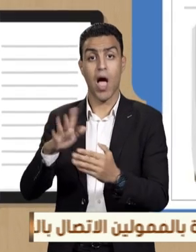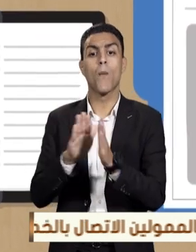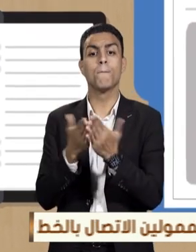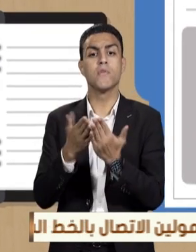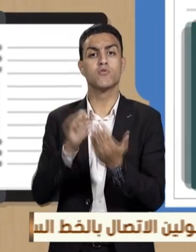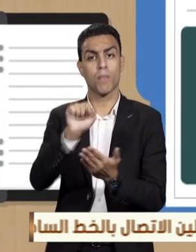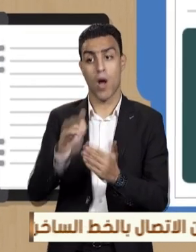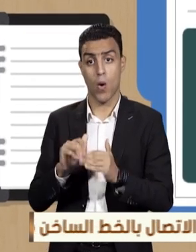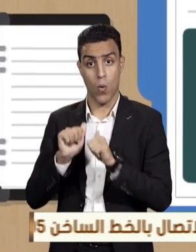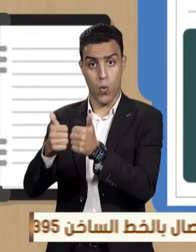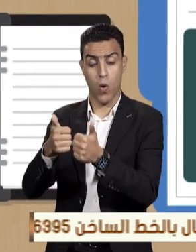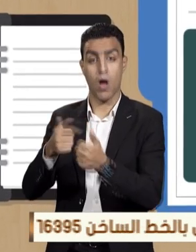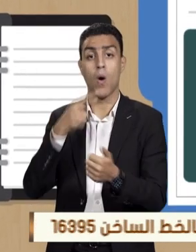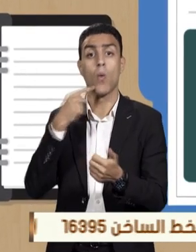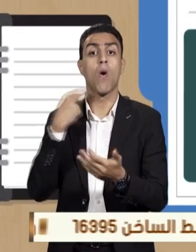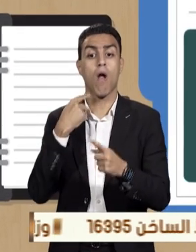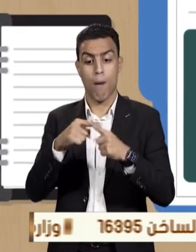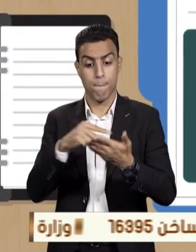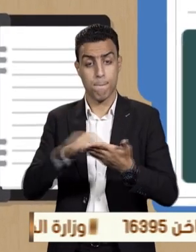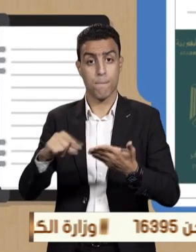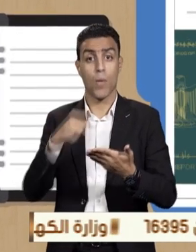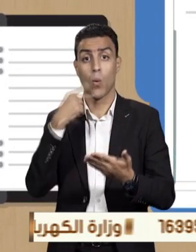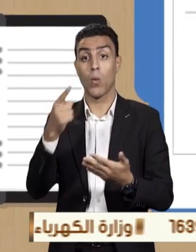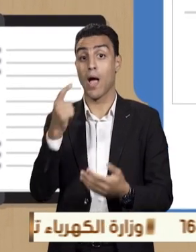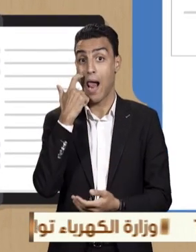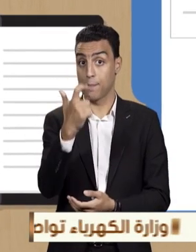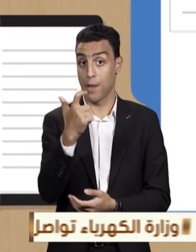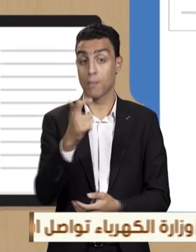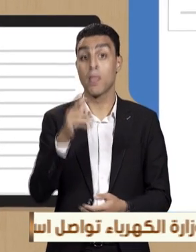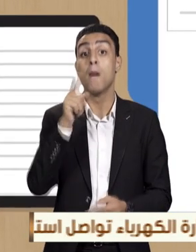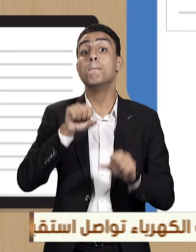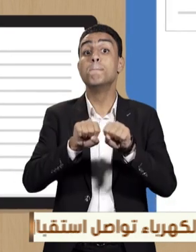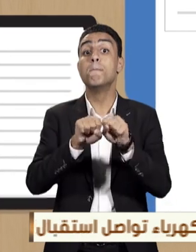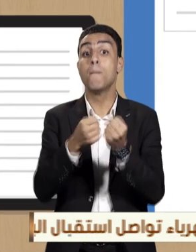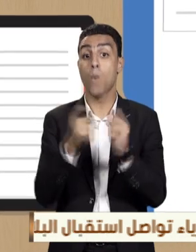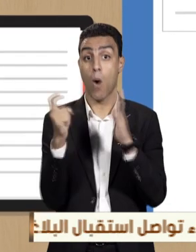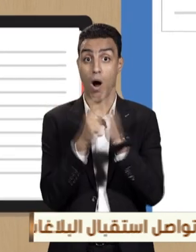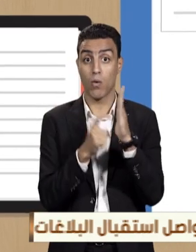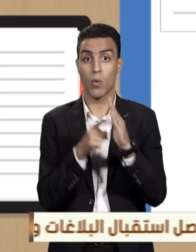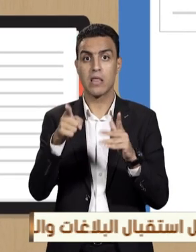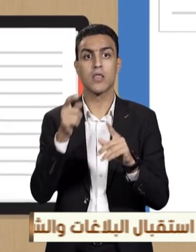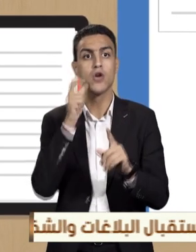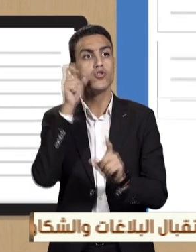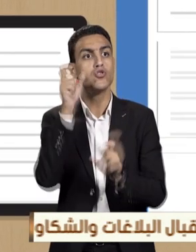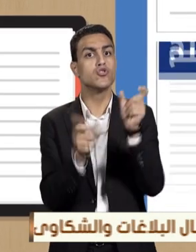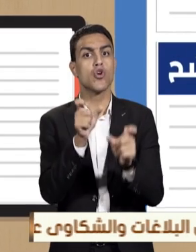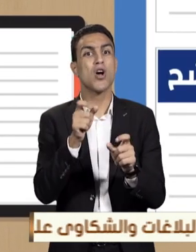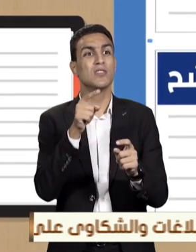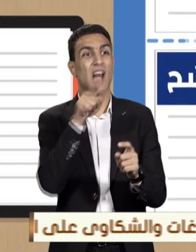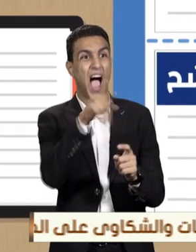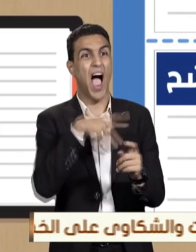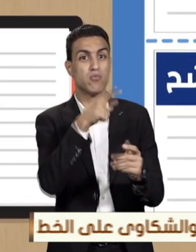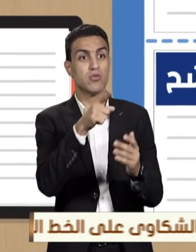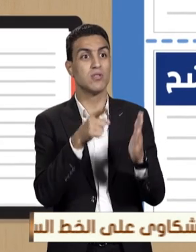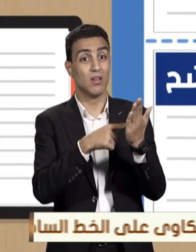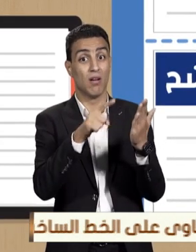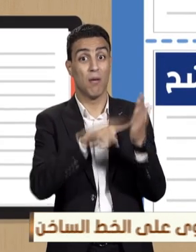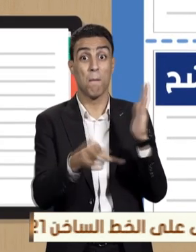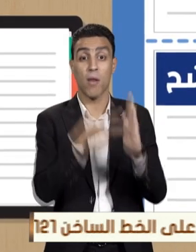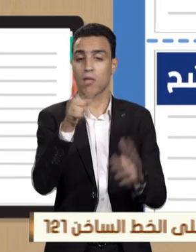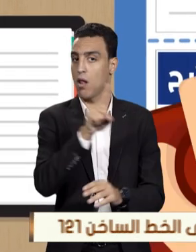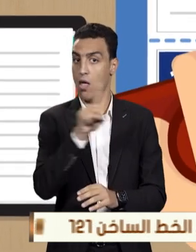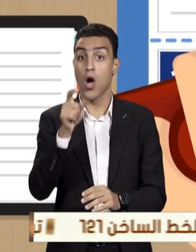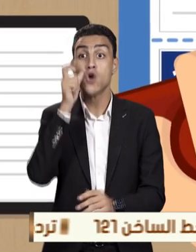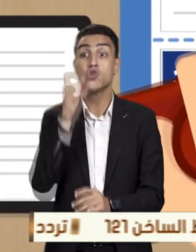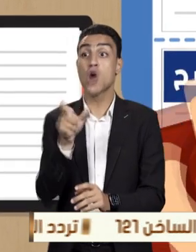جواز السفر المتضمن الرقم القومي. بس خلي بالك إنه ممنوع قانوناً إنك تؤيد أكتر من مرشح، أو